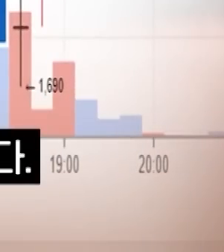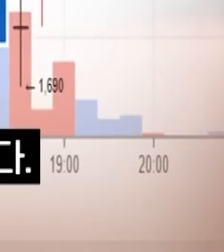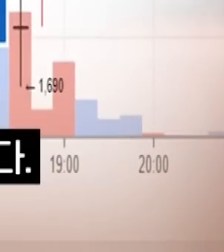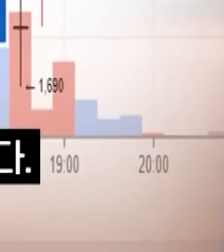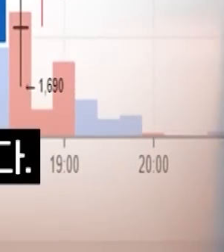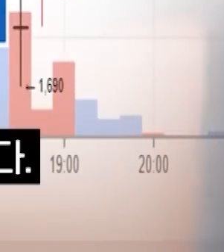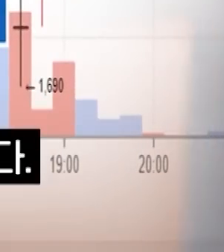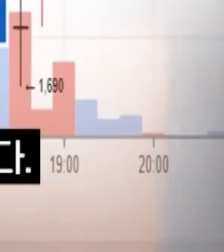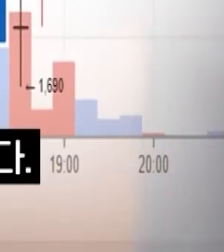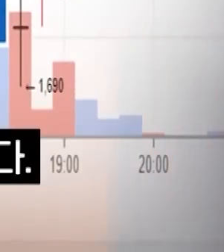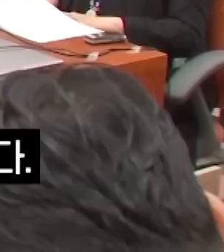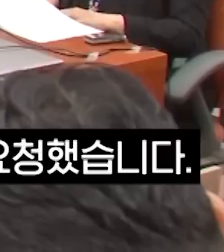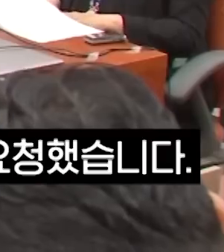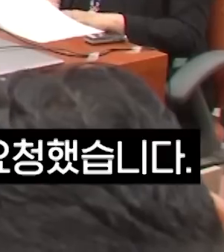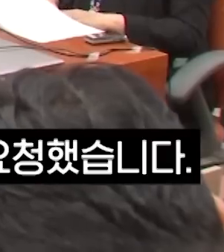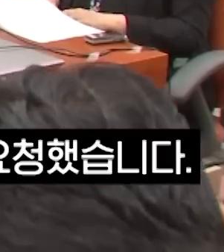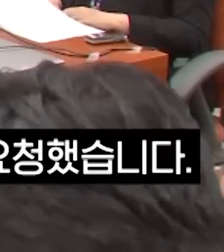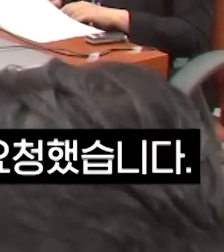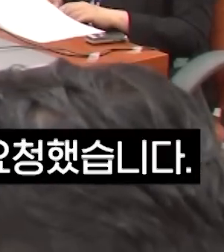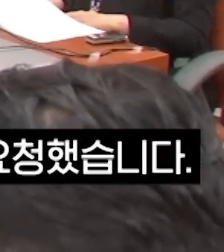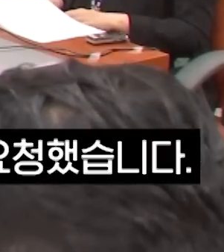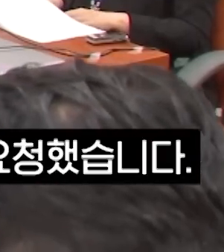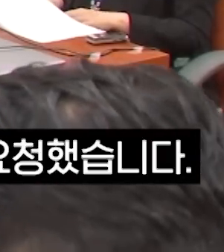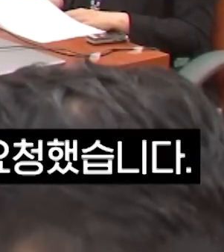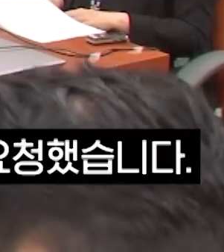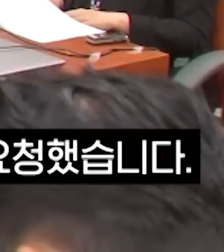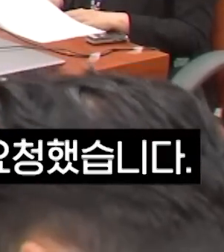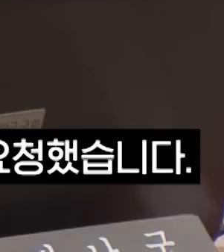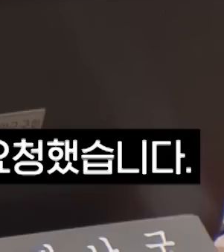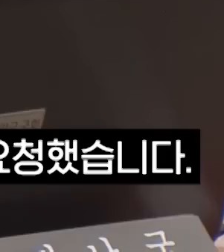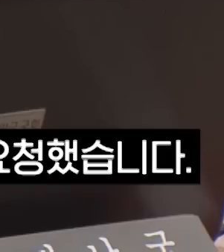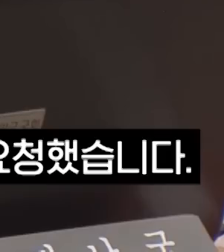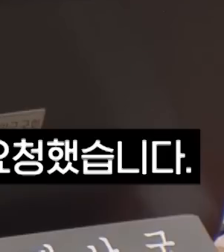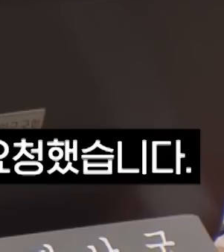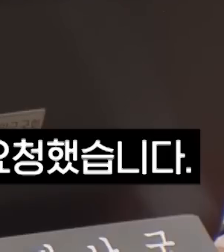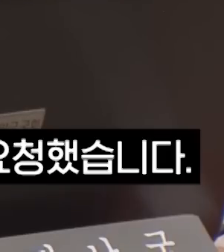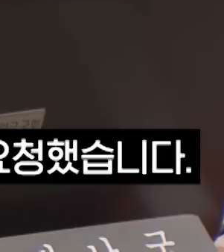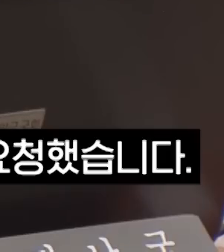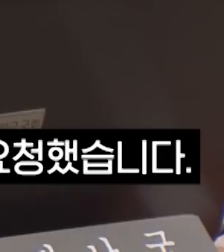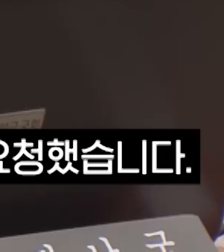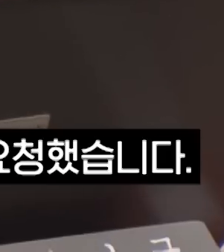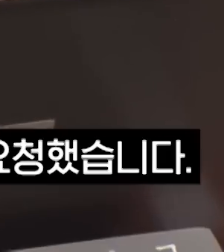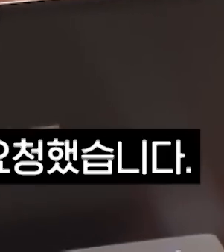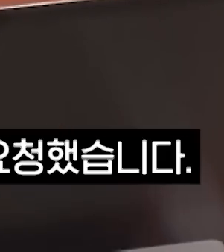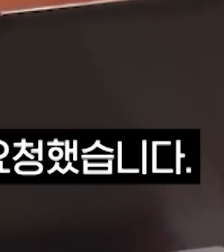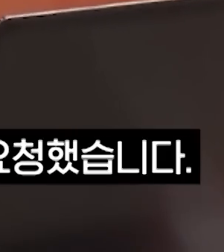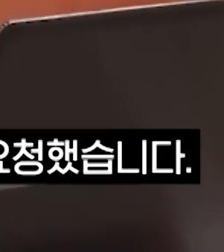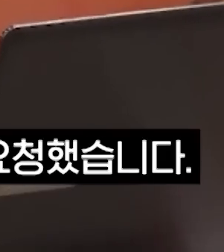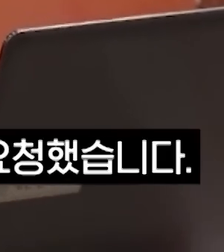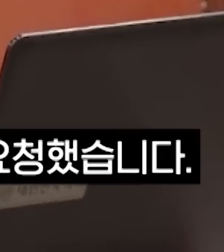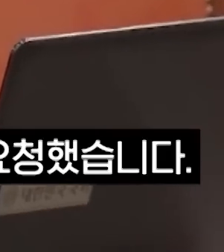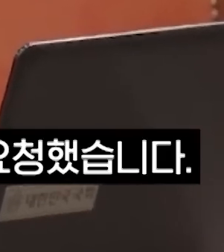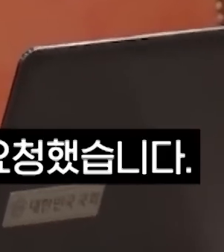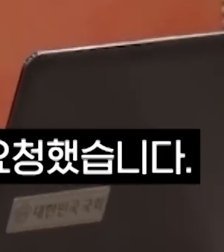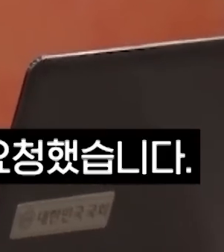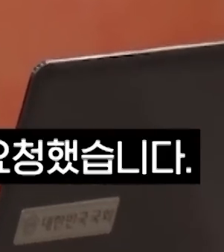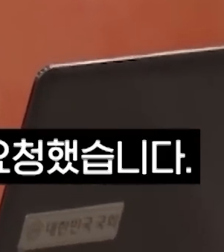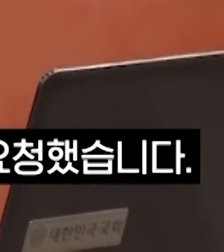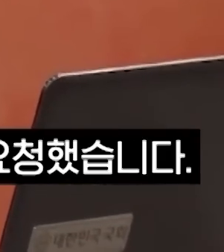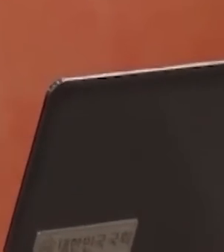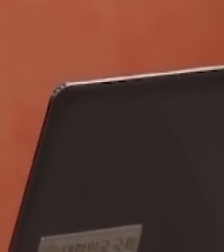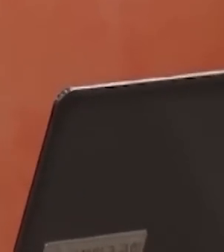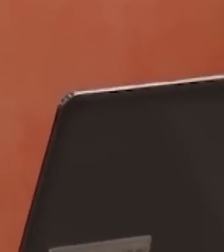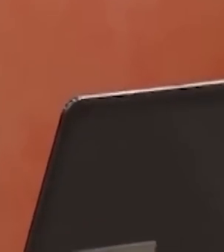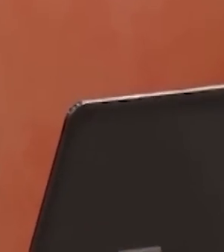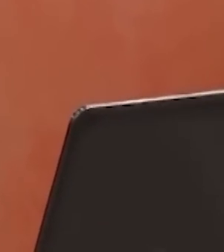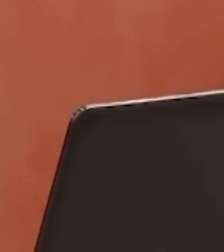대해선 의문이 남습니다. 김 의원은 민주당에 외부 전문가를 포함시켜 철저한 진상조사를 해달라고